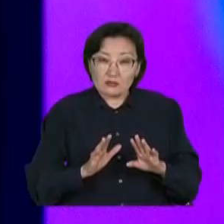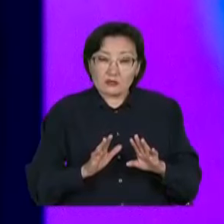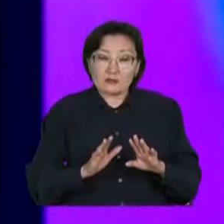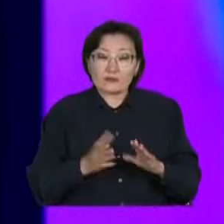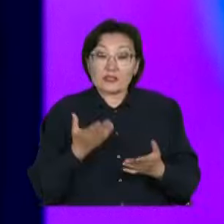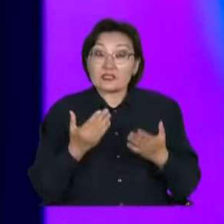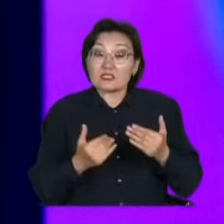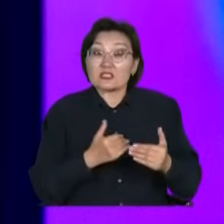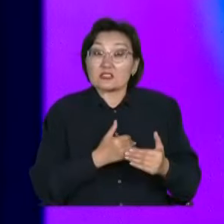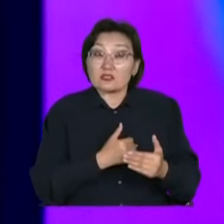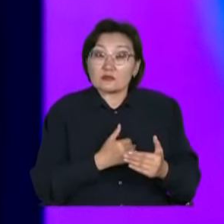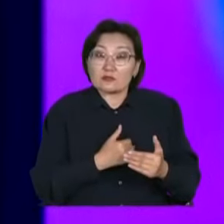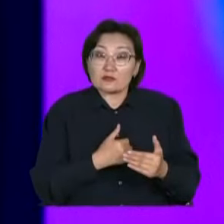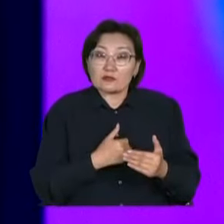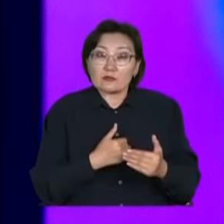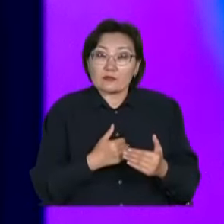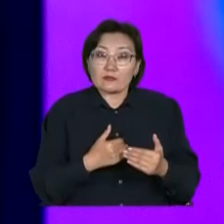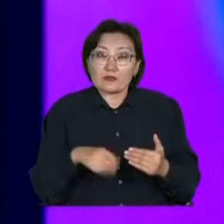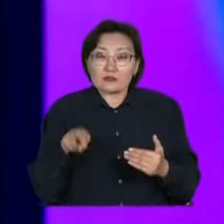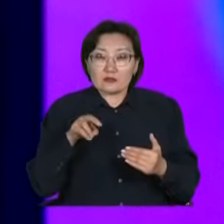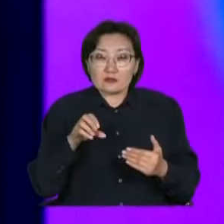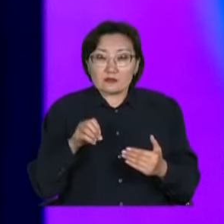ләжі болса, және